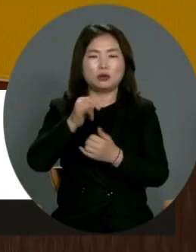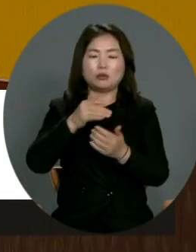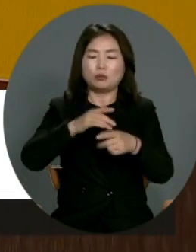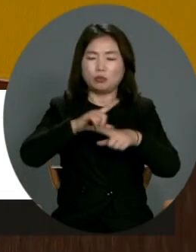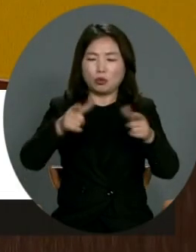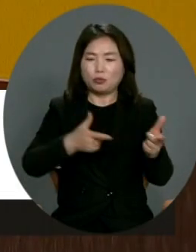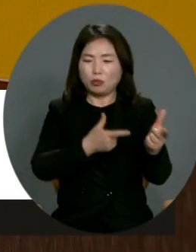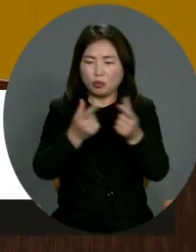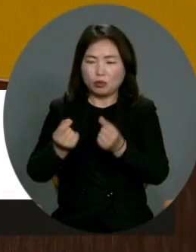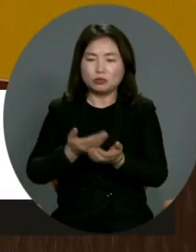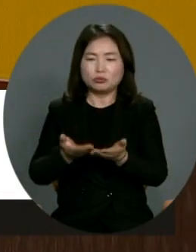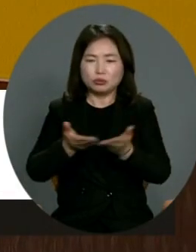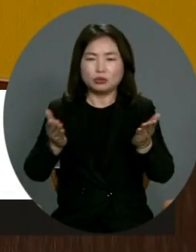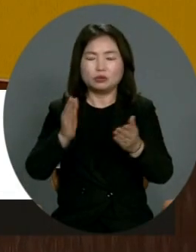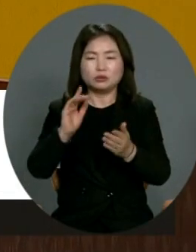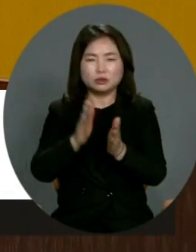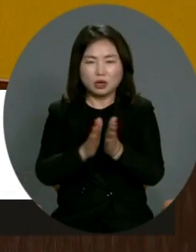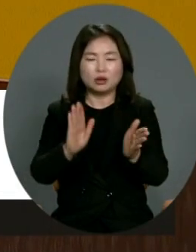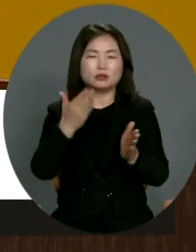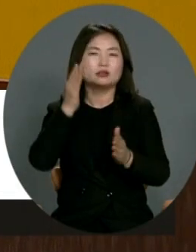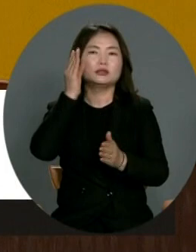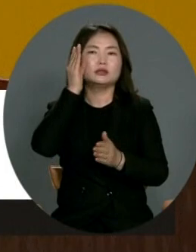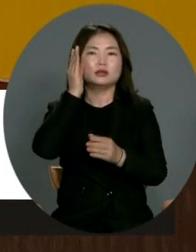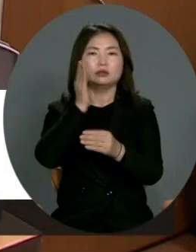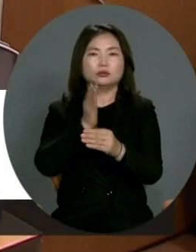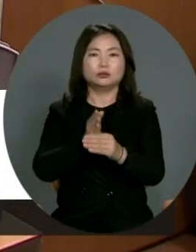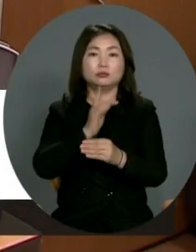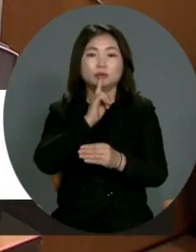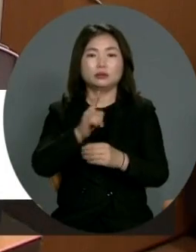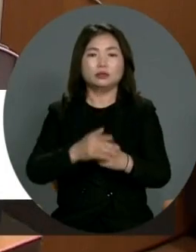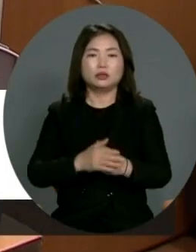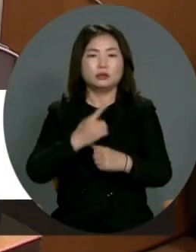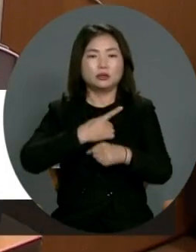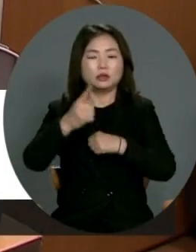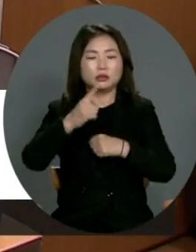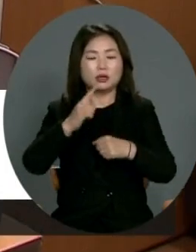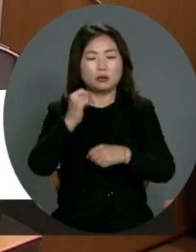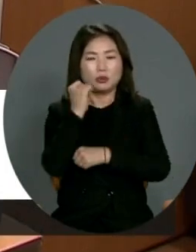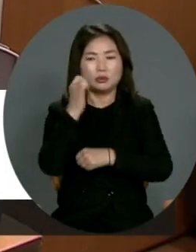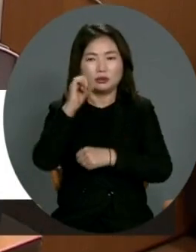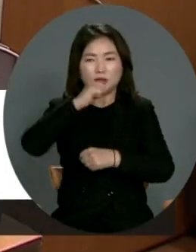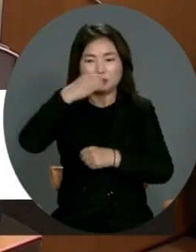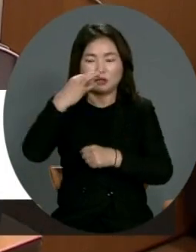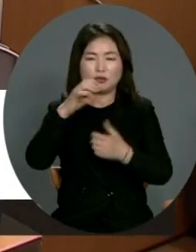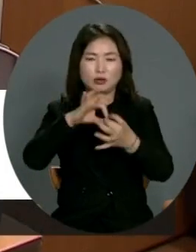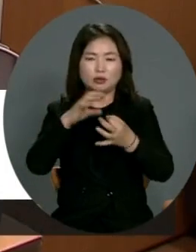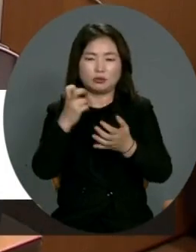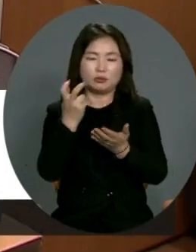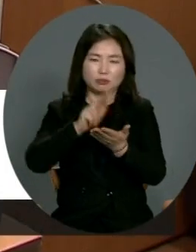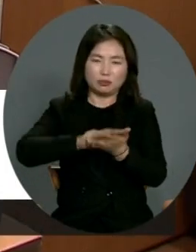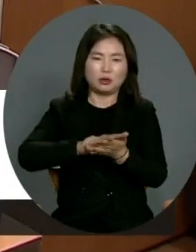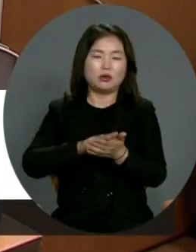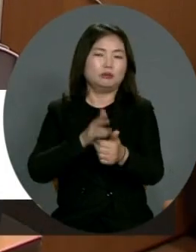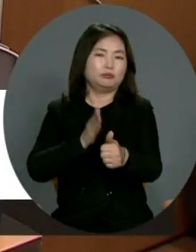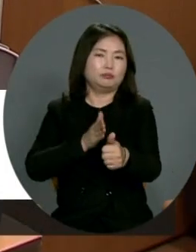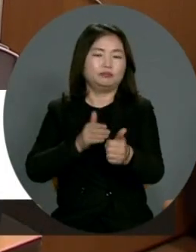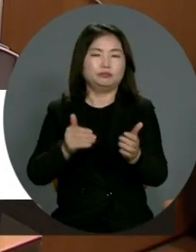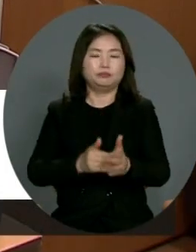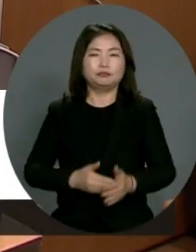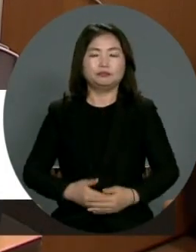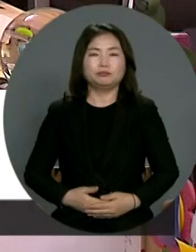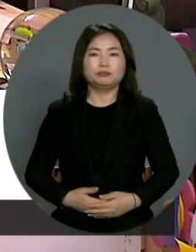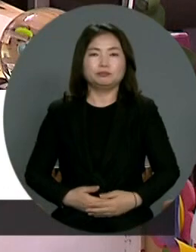보편지급의 첫 단추가 되어줄 것으로 기대한다라며 내년 본 예산에 관련 예산을 편성할 것을 촉구했습니다